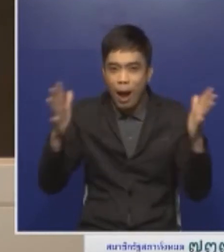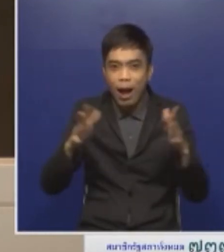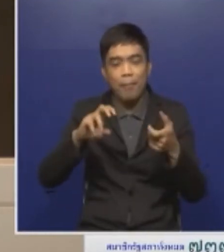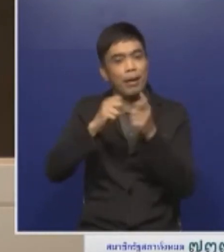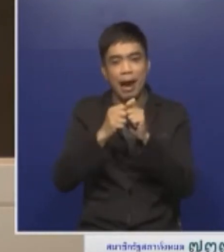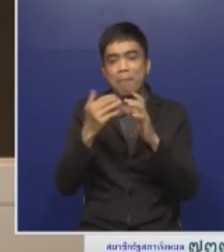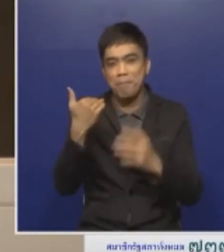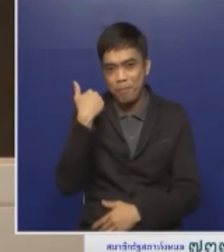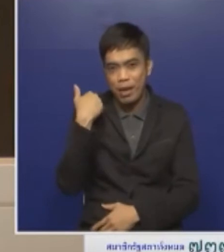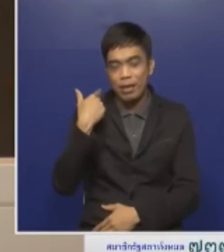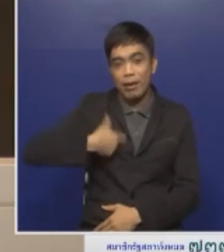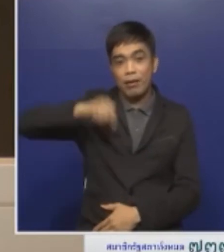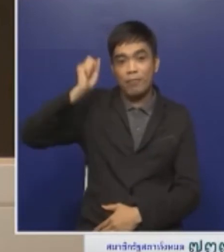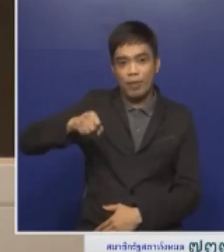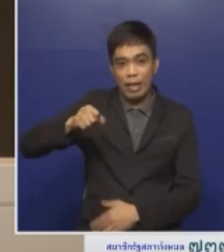ความ